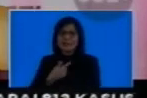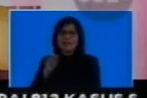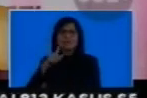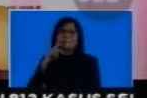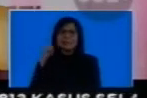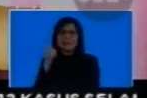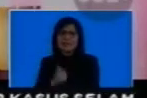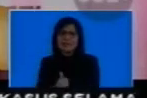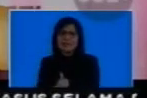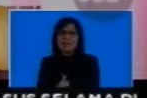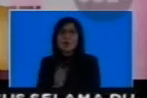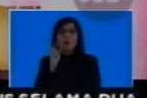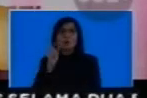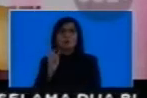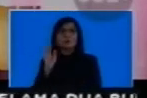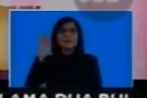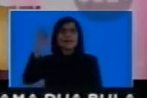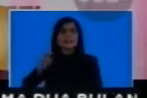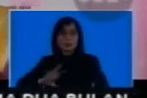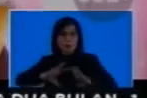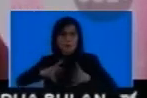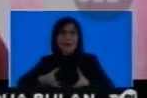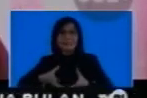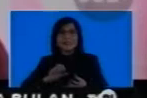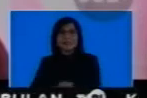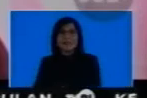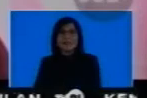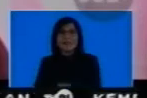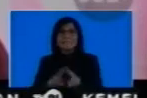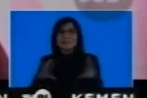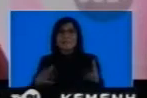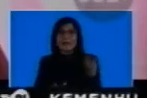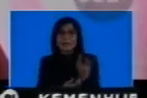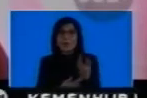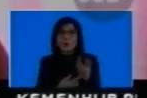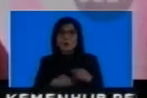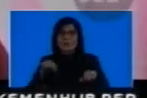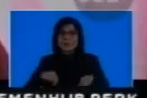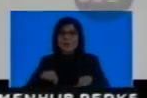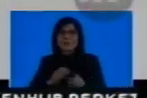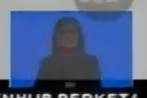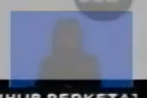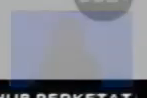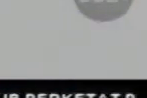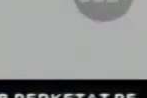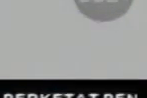hal penting untuk menghadapi era globalisasi perkembangan teknologi seperti saat ini.